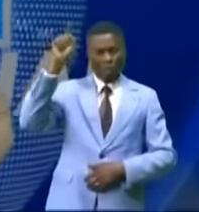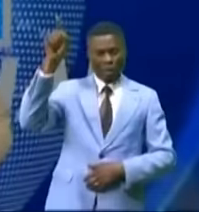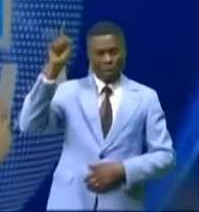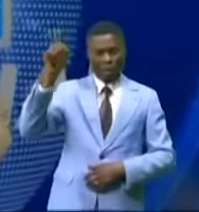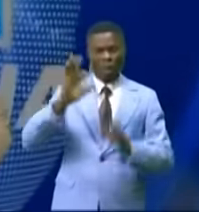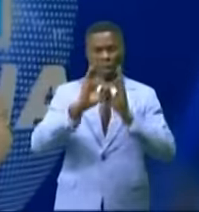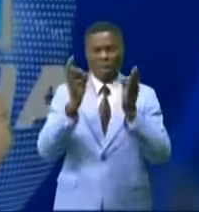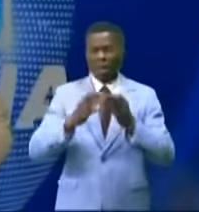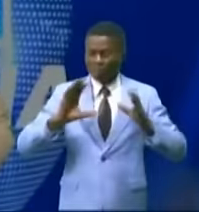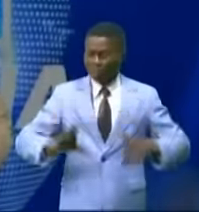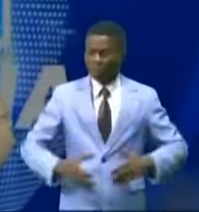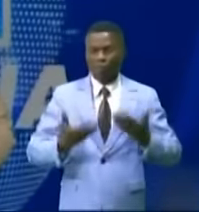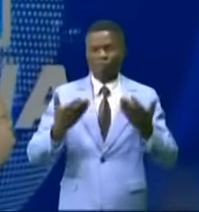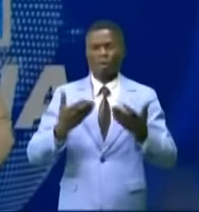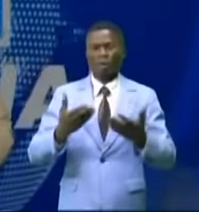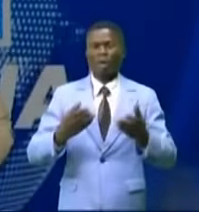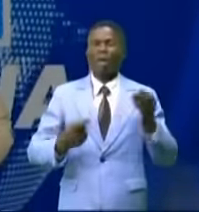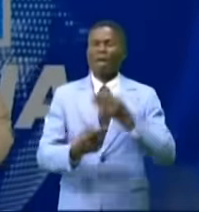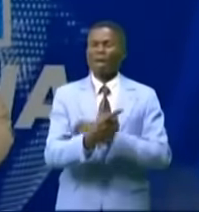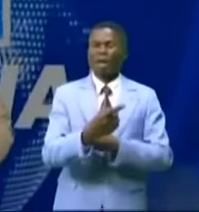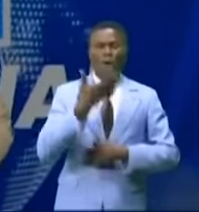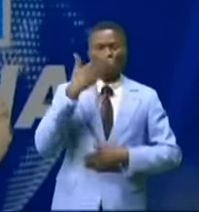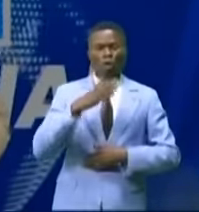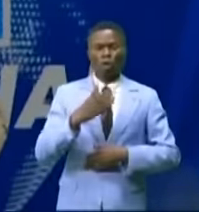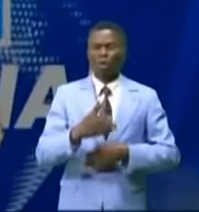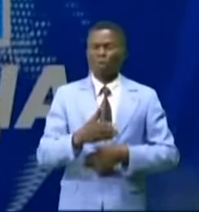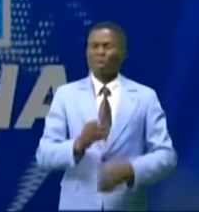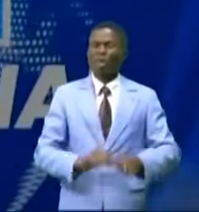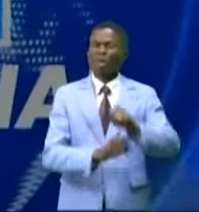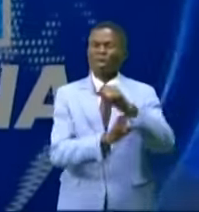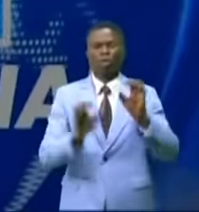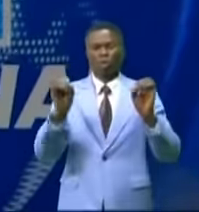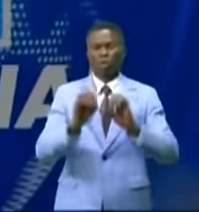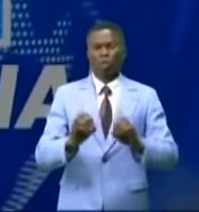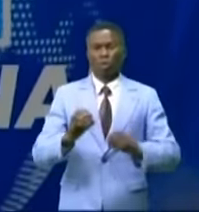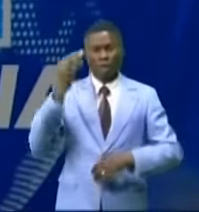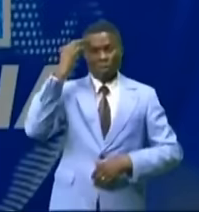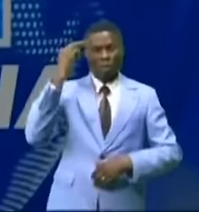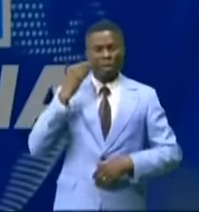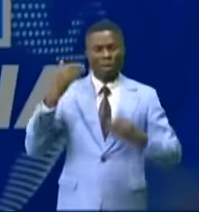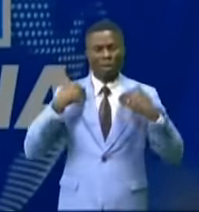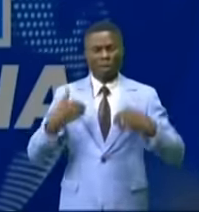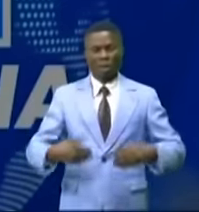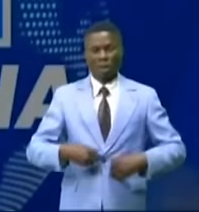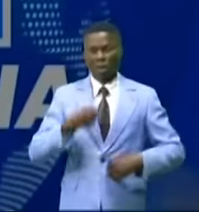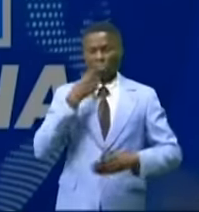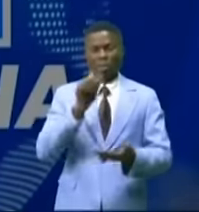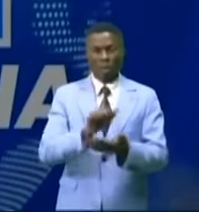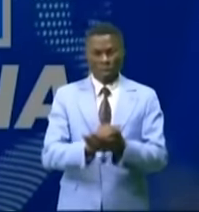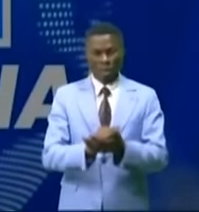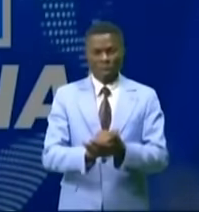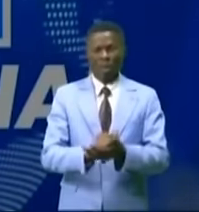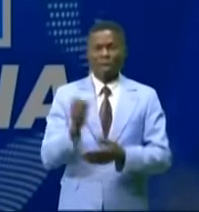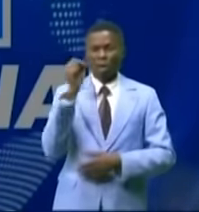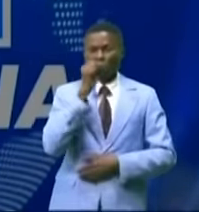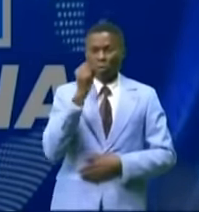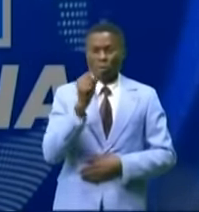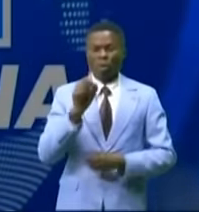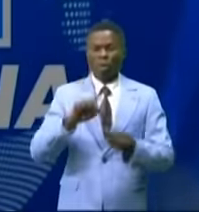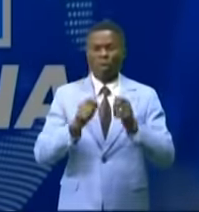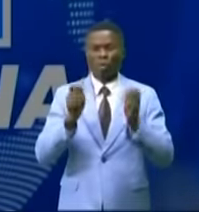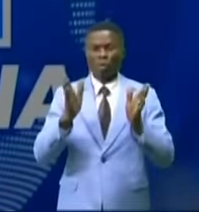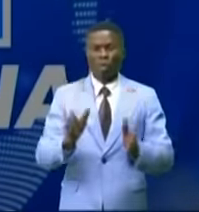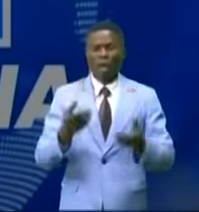famille est montée au créneau dénonçant une négligence. La réaction du ministre de la Santé, Roger Kamba, ne s'est pas fait attendre. Au micro d'Edi Tchala, ce